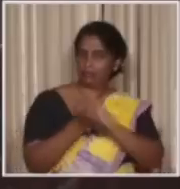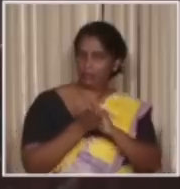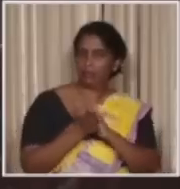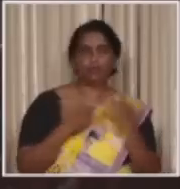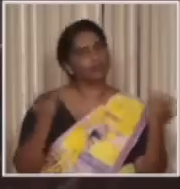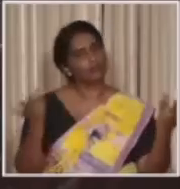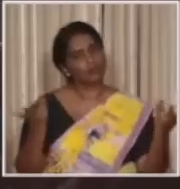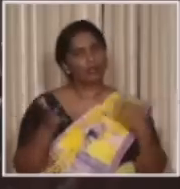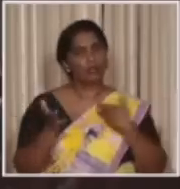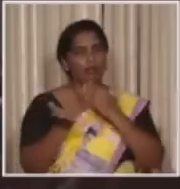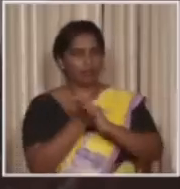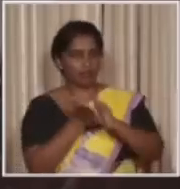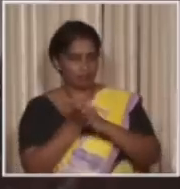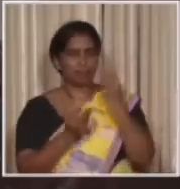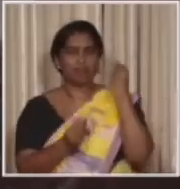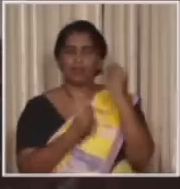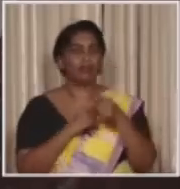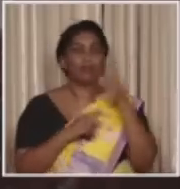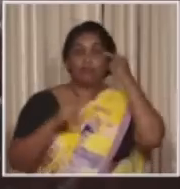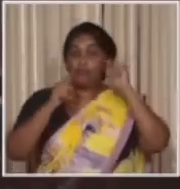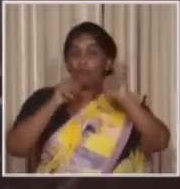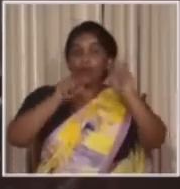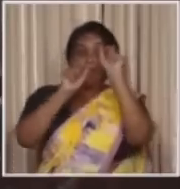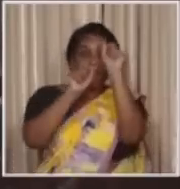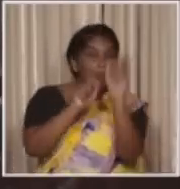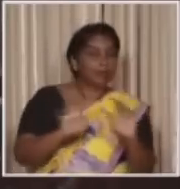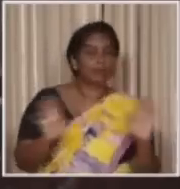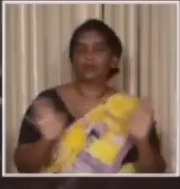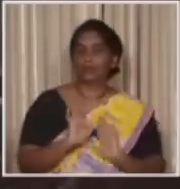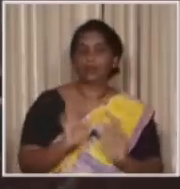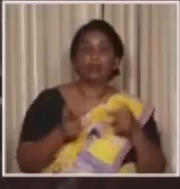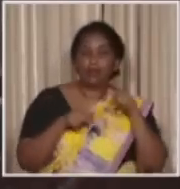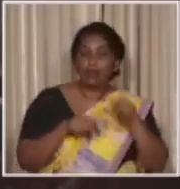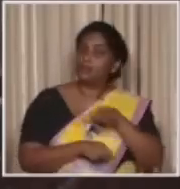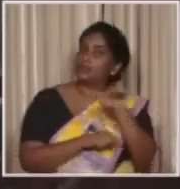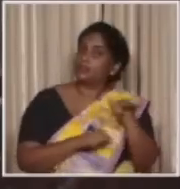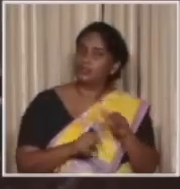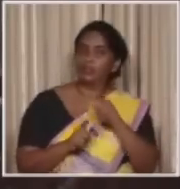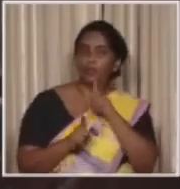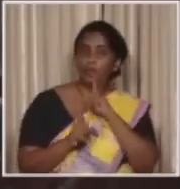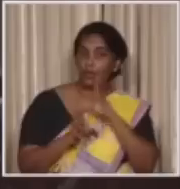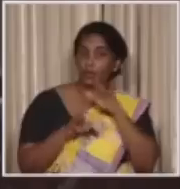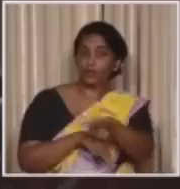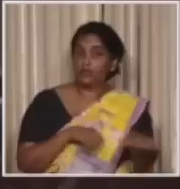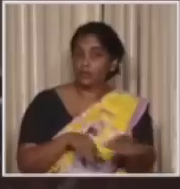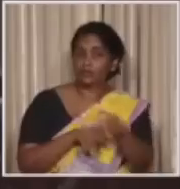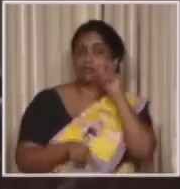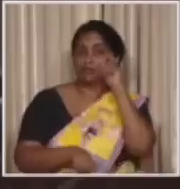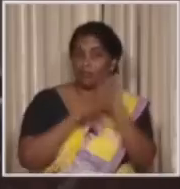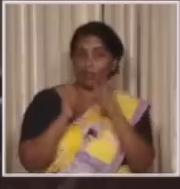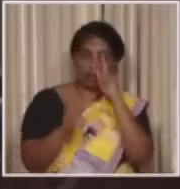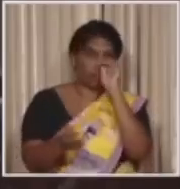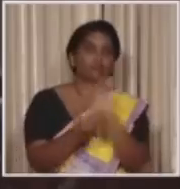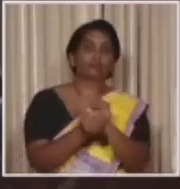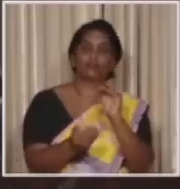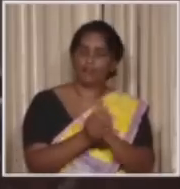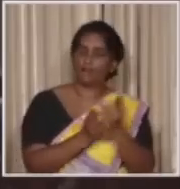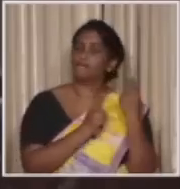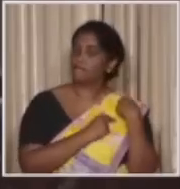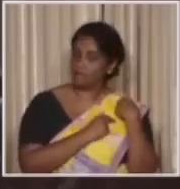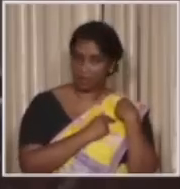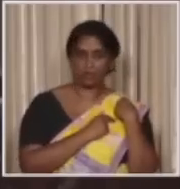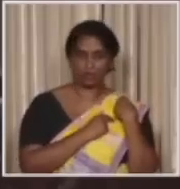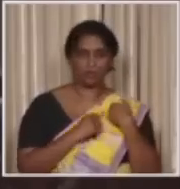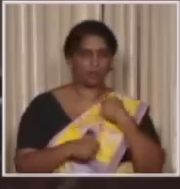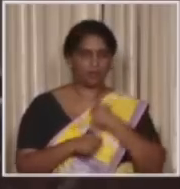එහෙම නැත්නම් අස්වැසුම විදියටද කියන එක නෙමෙයි මගේ ප්‍රශ්නේ. නමුත් අපිට මේ සමාජයේ පරිදියේ ඉන්න සමාජ කණ්ඩායමක් ආරක්ෂා කරගැනීමේ වගකීමක්